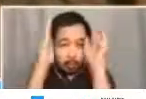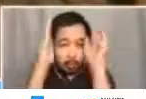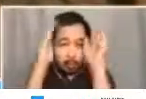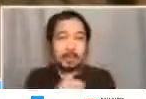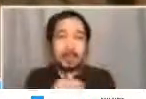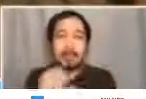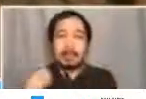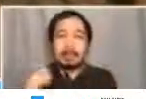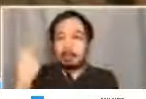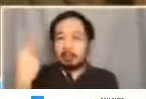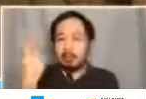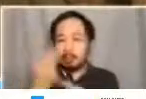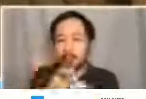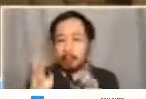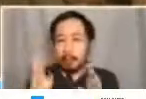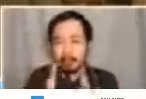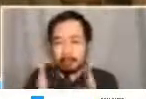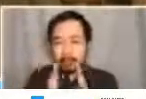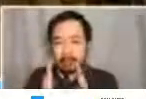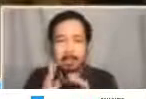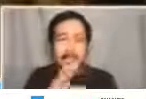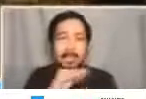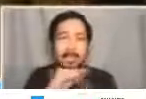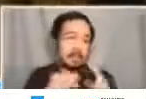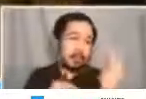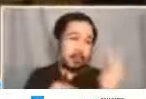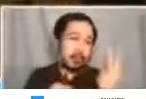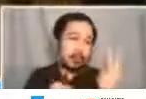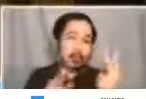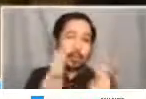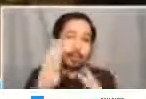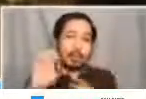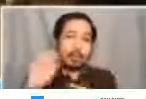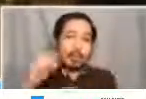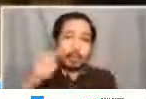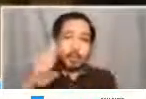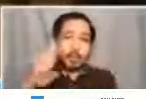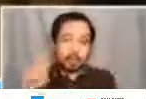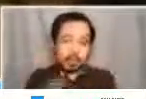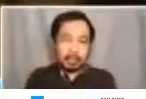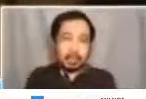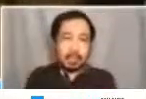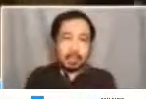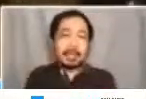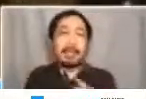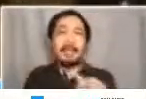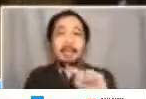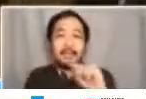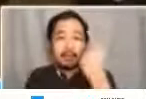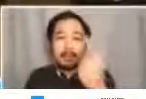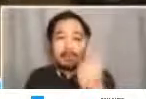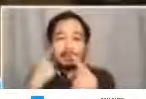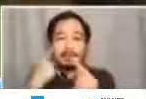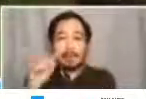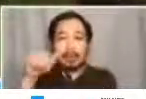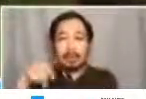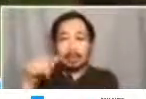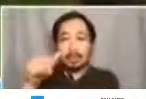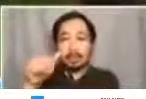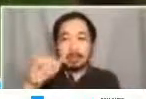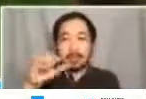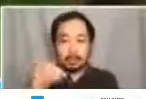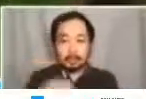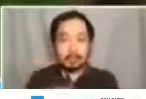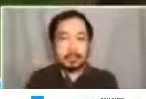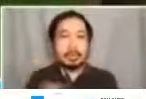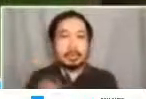and medicine pass. Kailangan rin ng alcohol upang makapasok at kung hindi nakapagdala ay maaring maghugas ng kamay sa kanilang